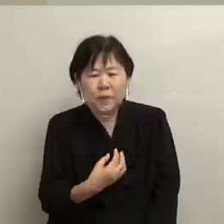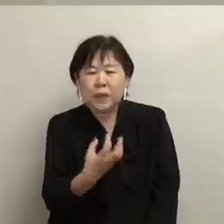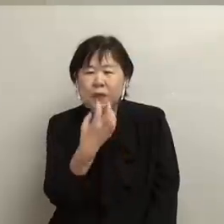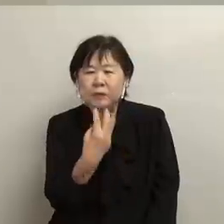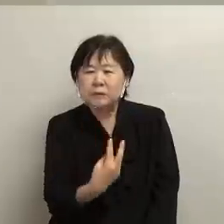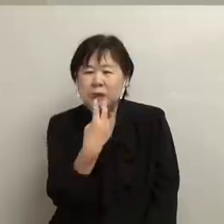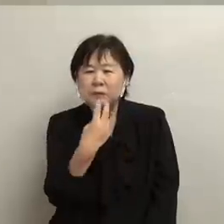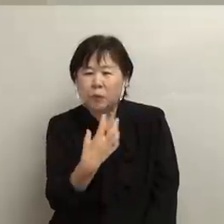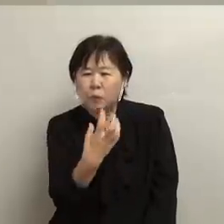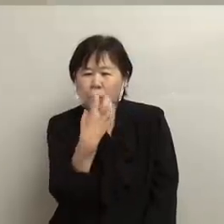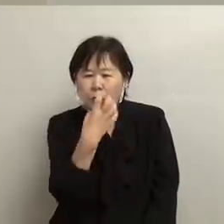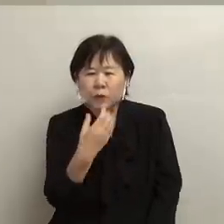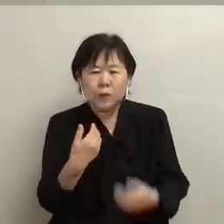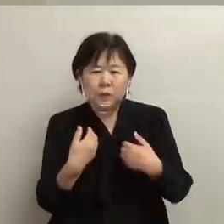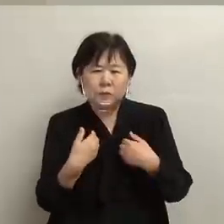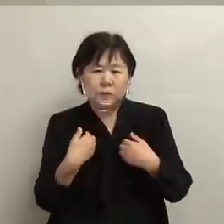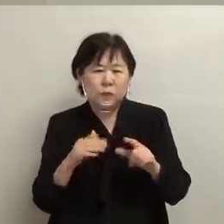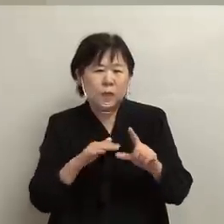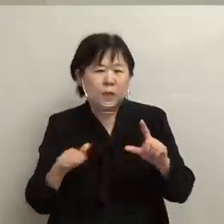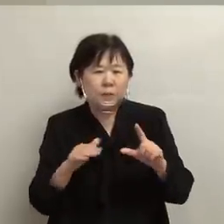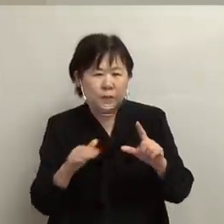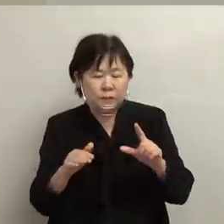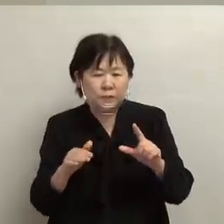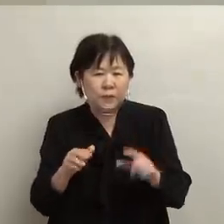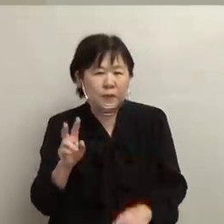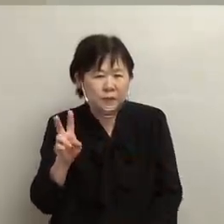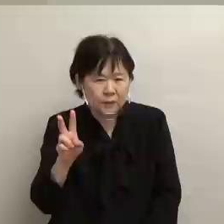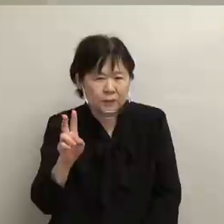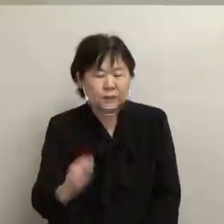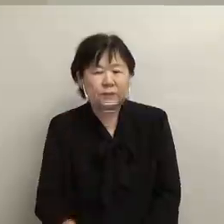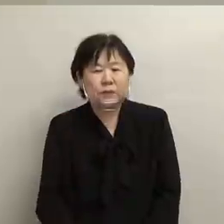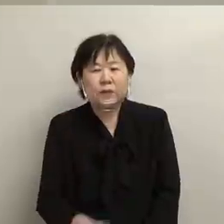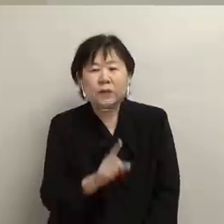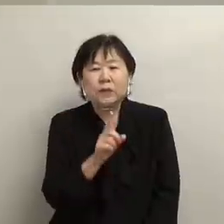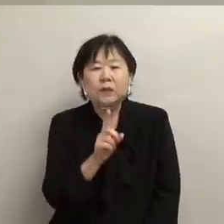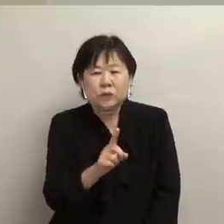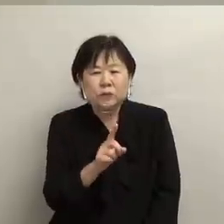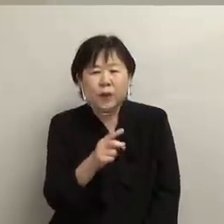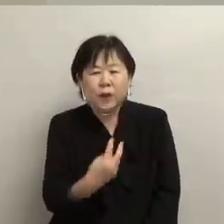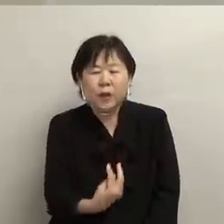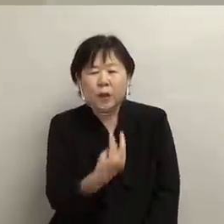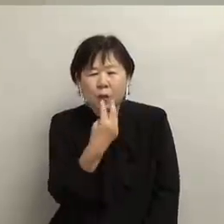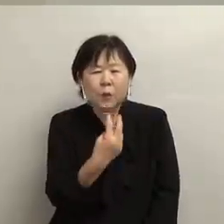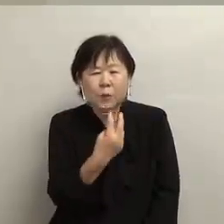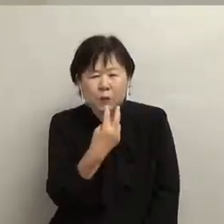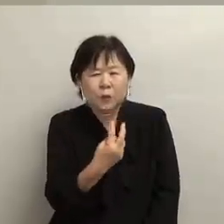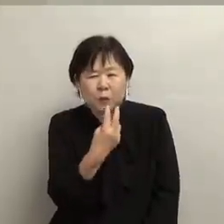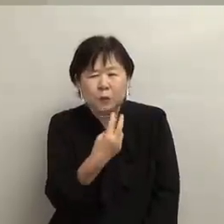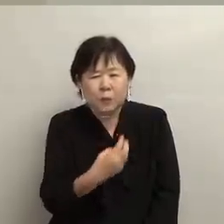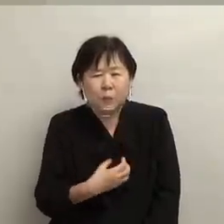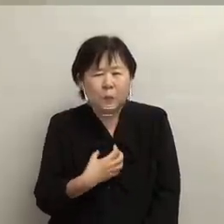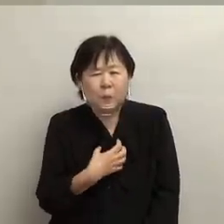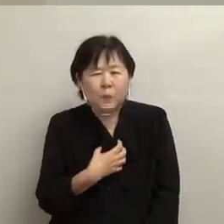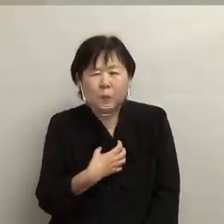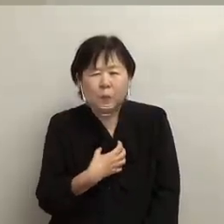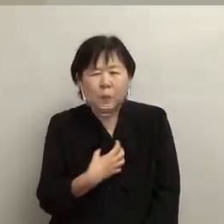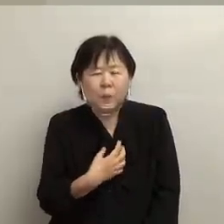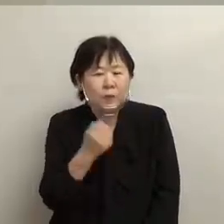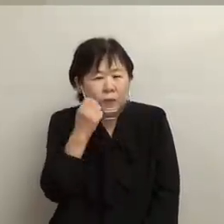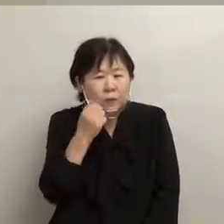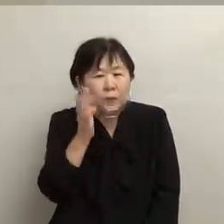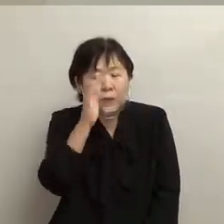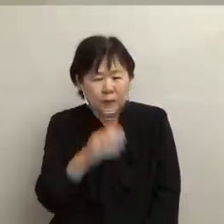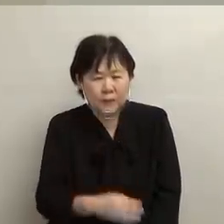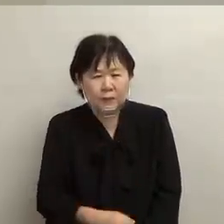だというレベルです中等症の一の方は呼吸ではありませんが臨床的には呼吸困難愛煙の